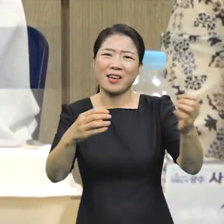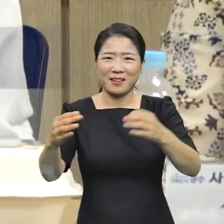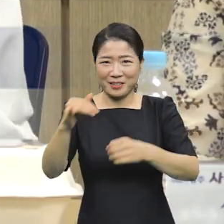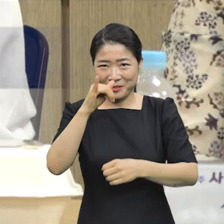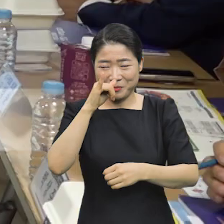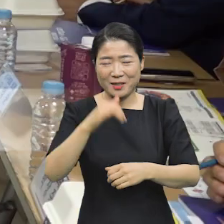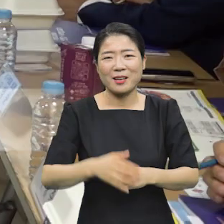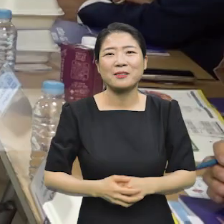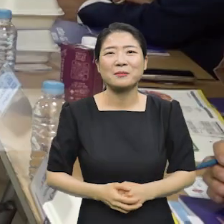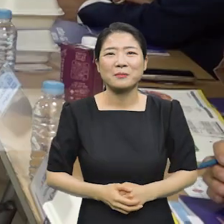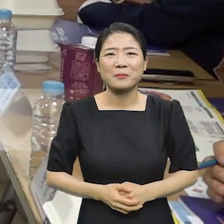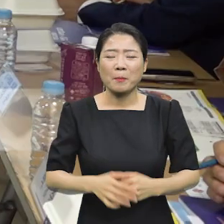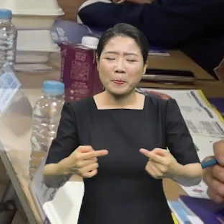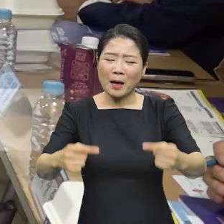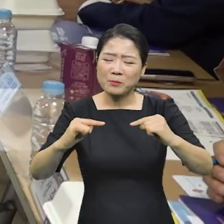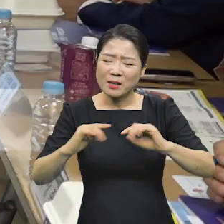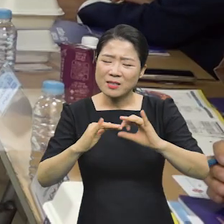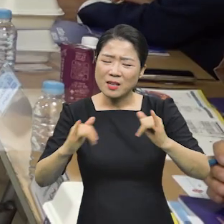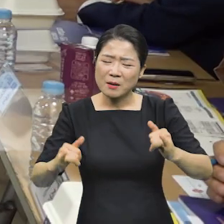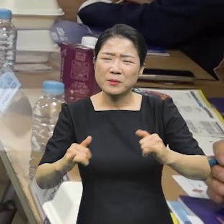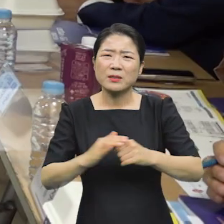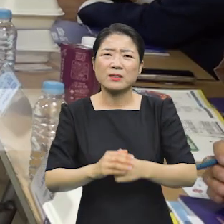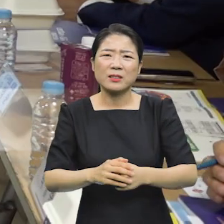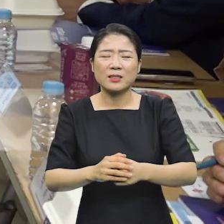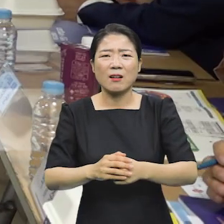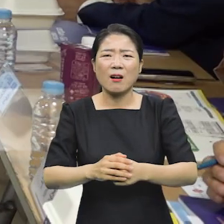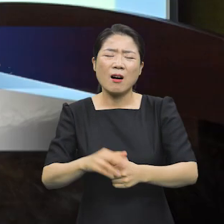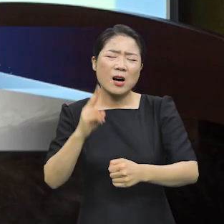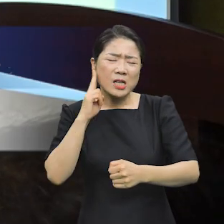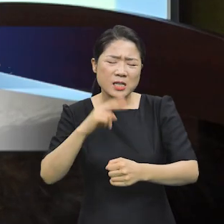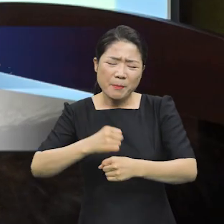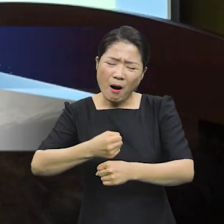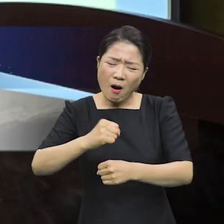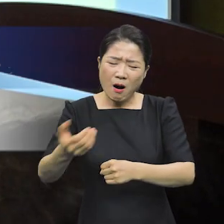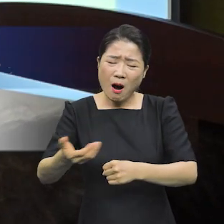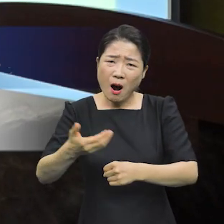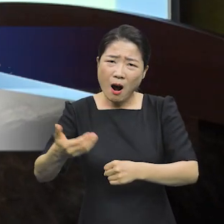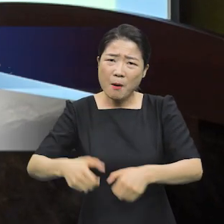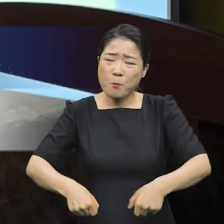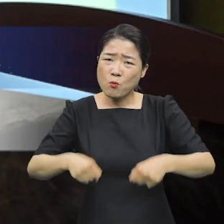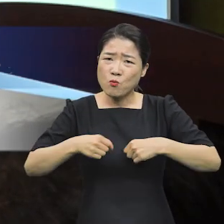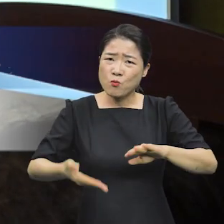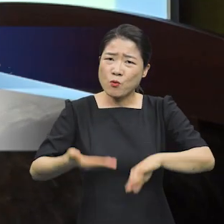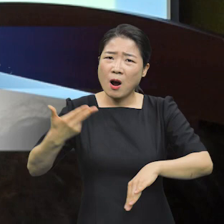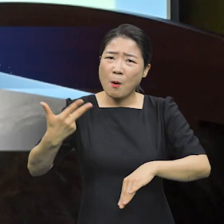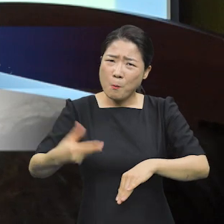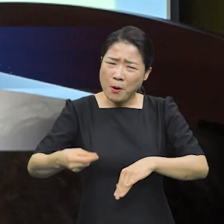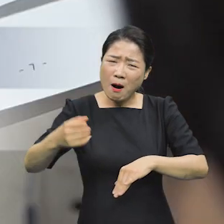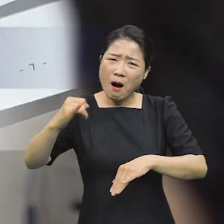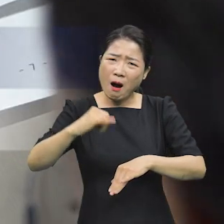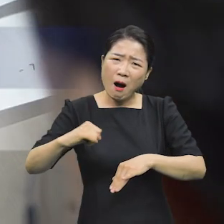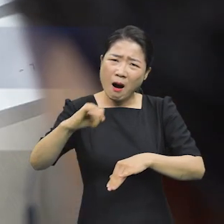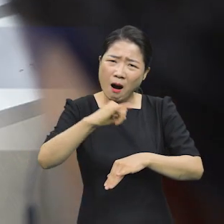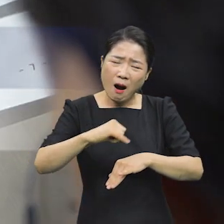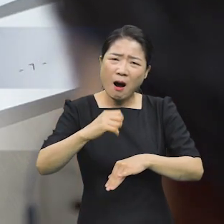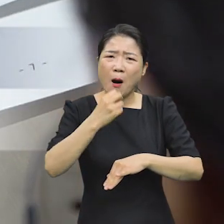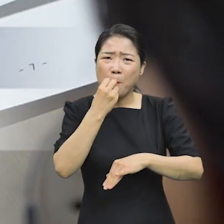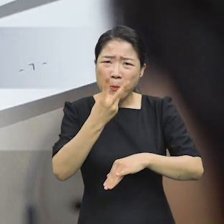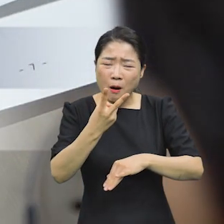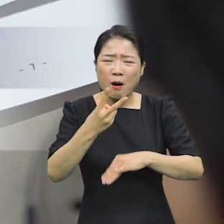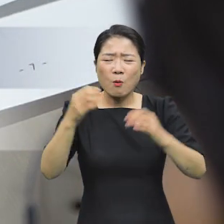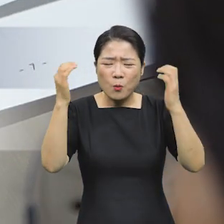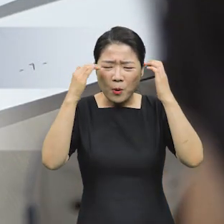나눴습니다 참석자들은 극심한 허리 통증으로 입을 위해서 용변을 봐 악취와 벌레로 고생하는